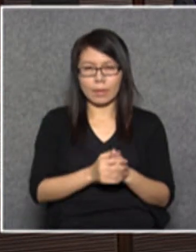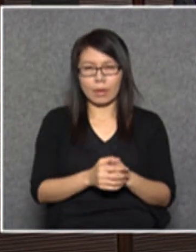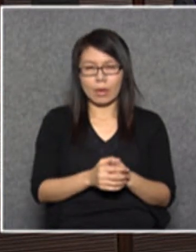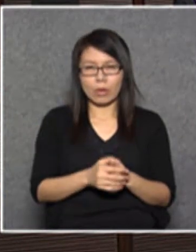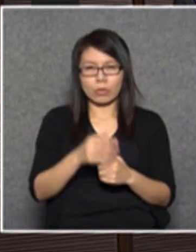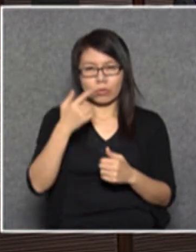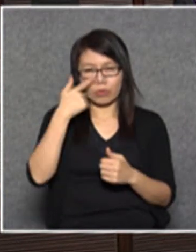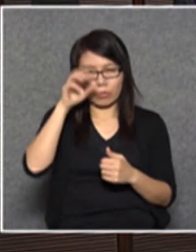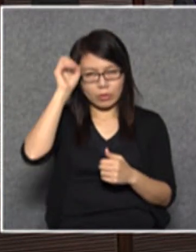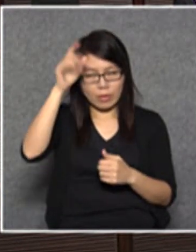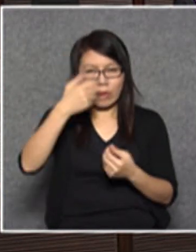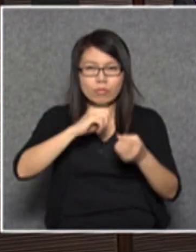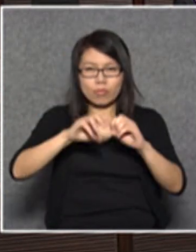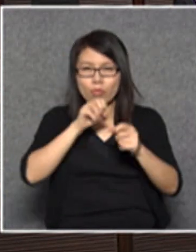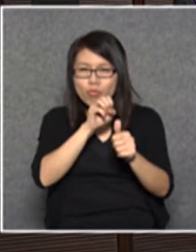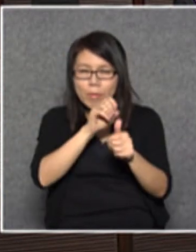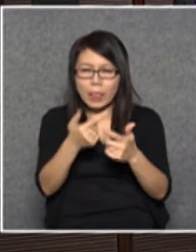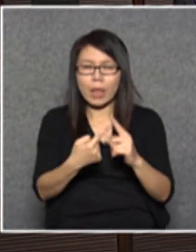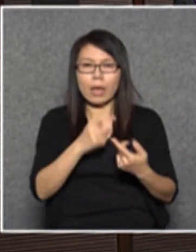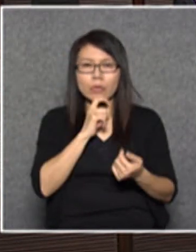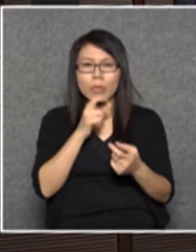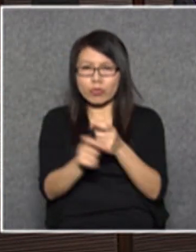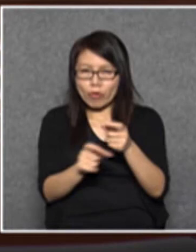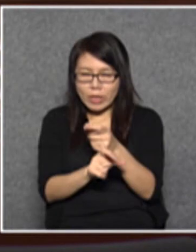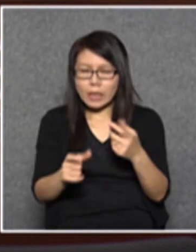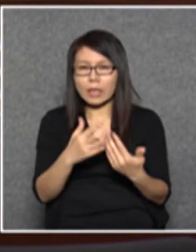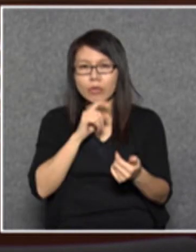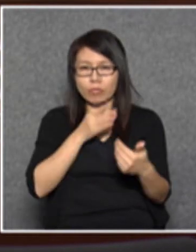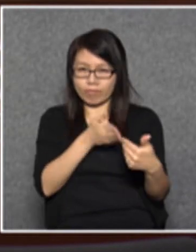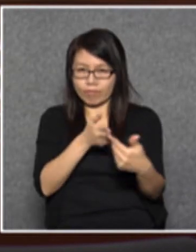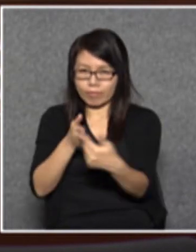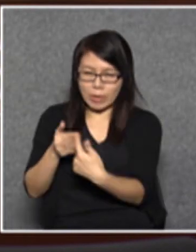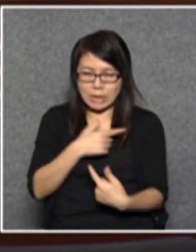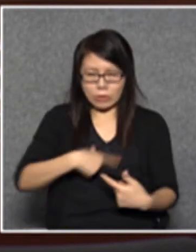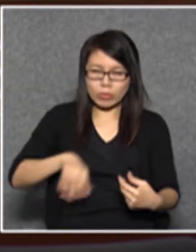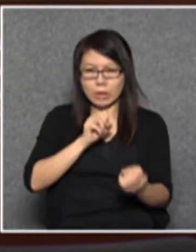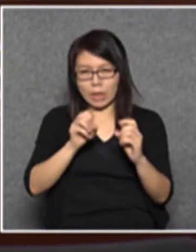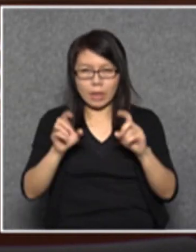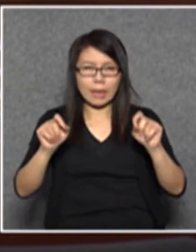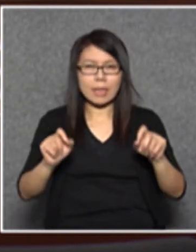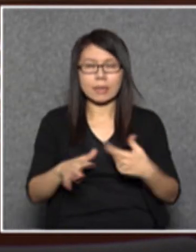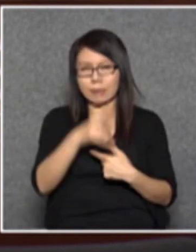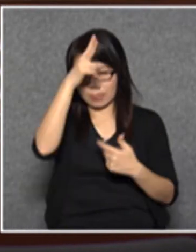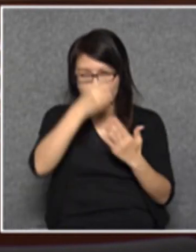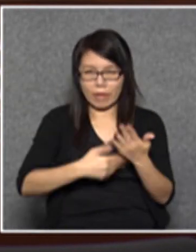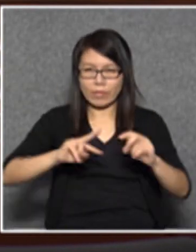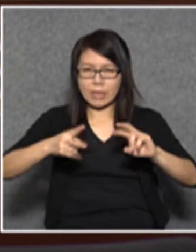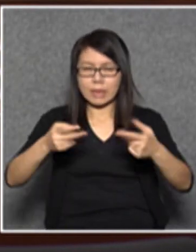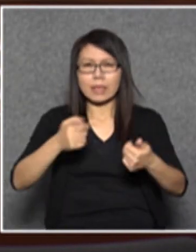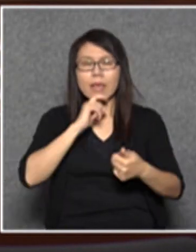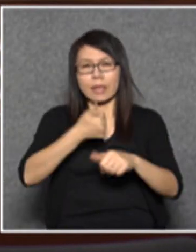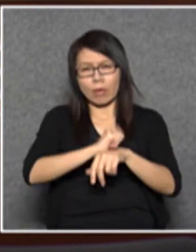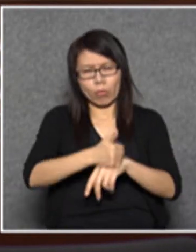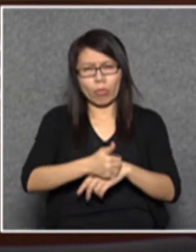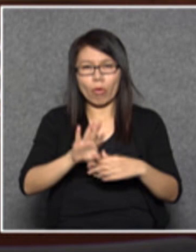顧問和商經局局長近來都有接觸議員，對於他們去解釋這些政策和發展機會開始